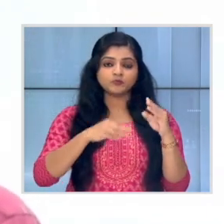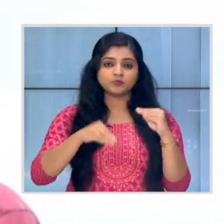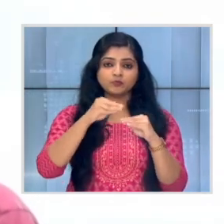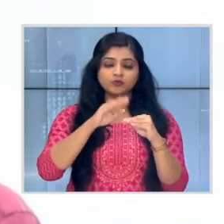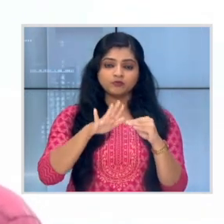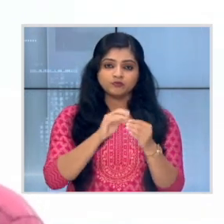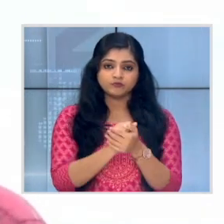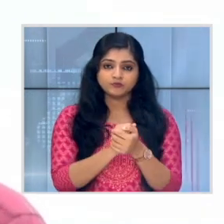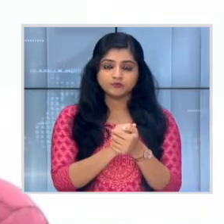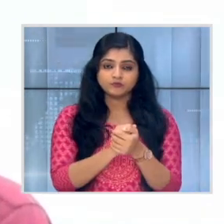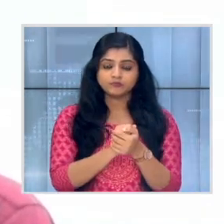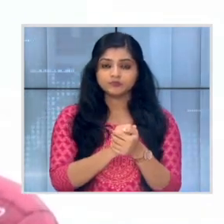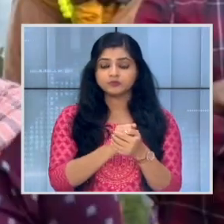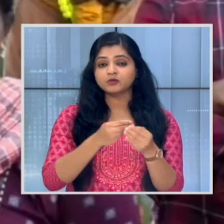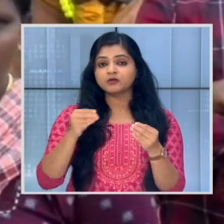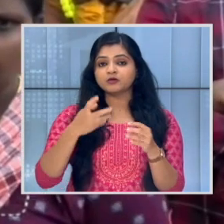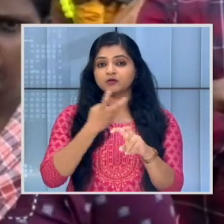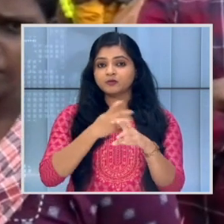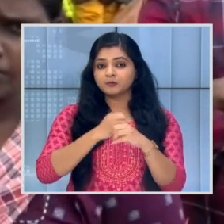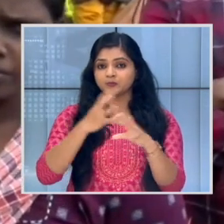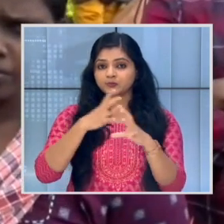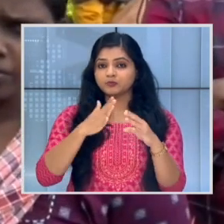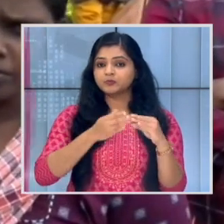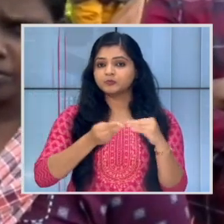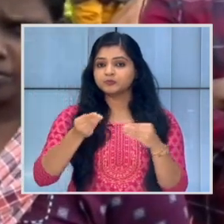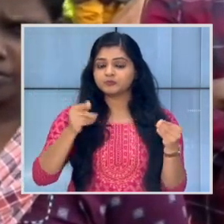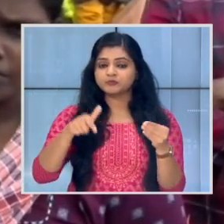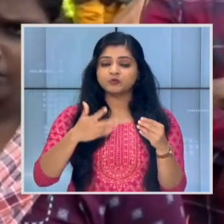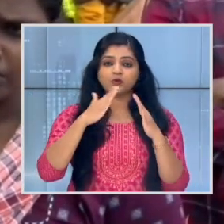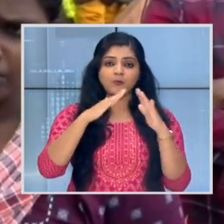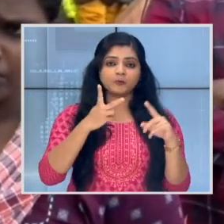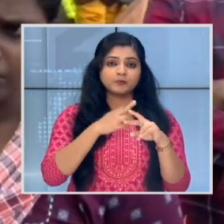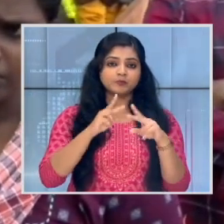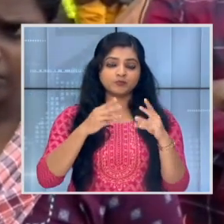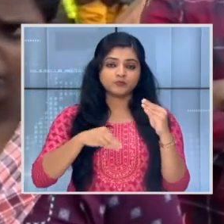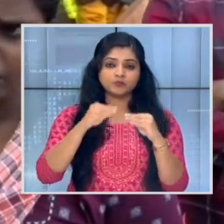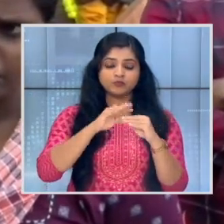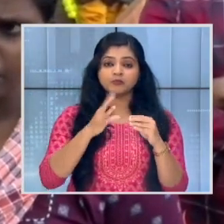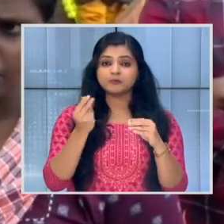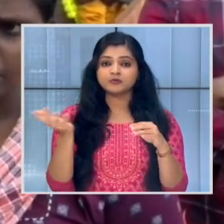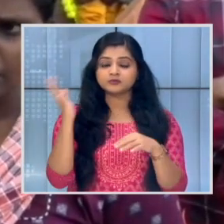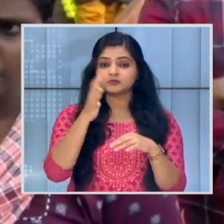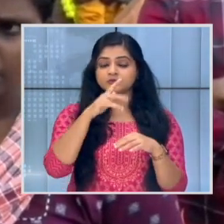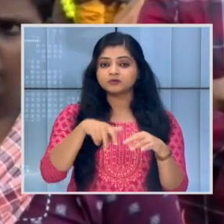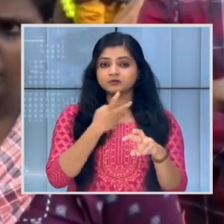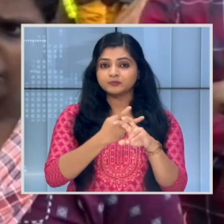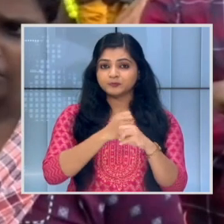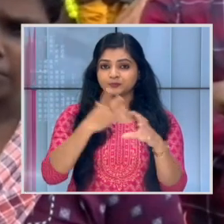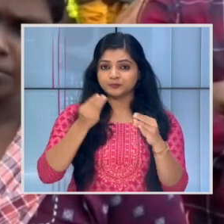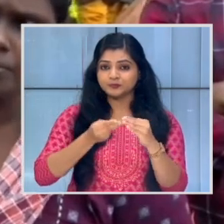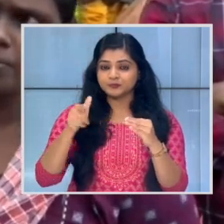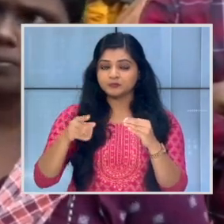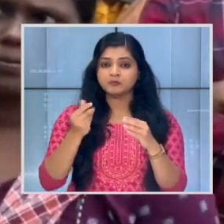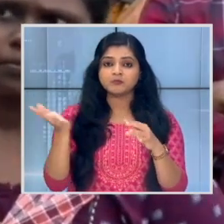പിടിപൊട്ടുന്ന ഭയങ്കര പ്രകമ്പൻ ആണ് ഇവിടെ. ഈ മണ്ണ് കുറക്കാരെ കൂട്ടിയിടാൻ തുടങ്ങിയിട്ട് കുറേ ആയി. ഇപ്പോൾ അത്